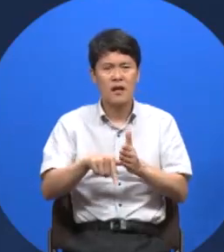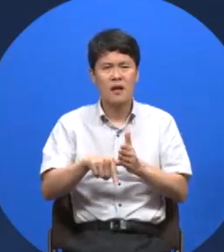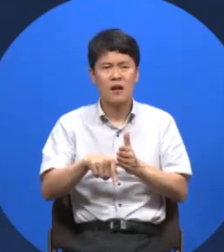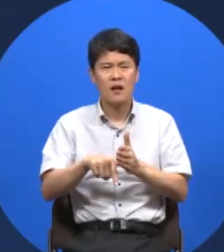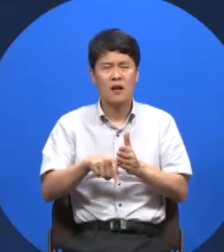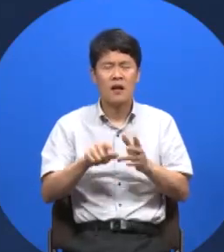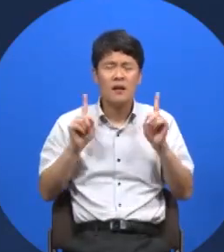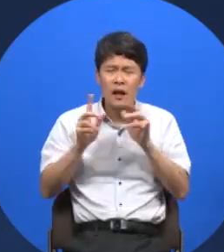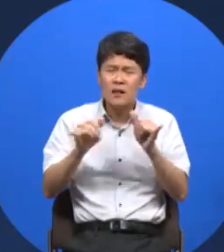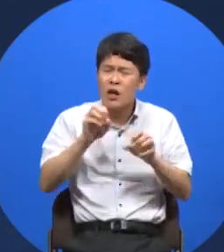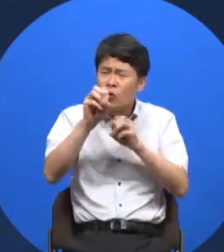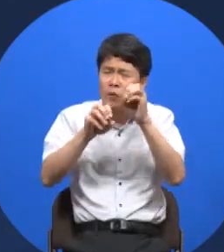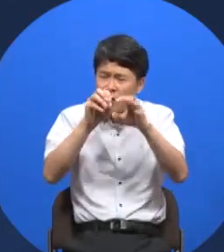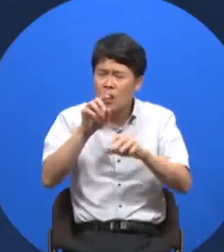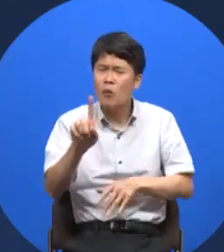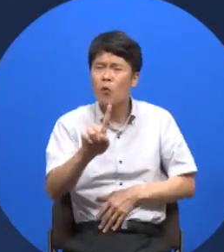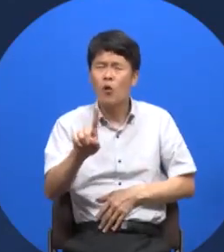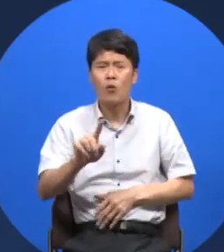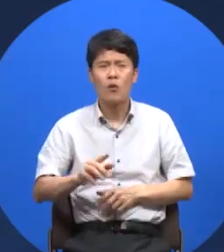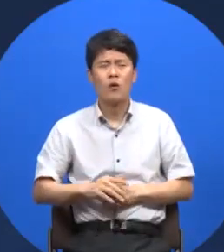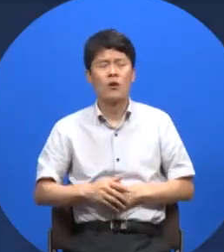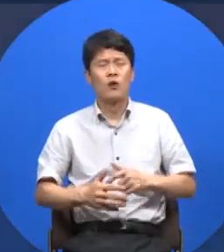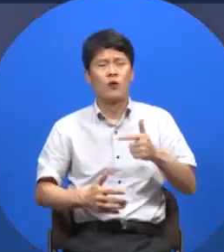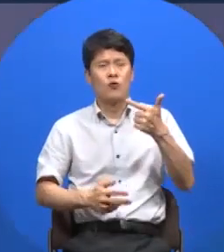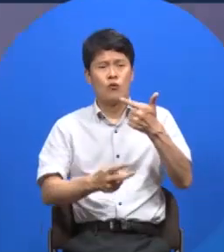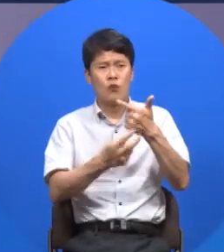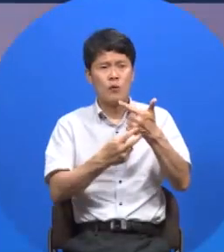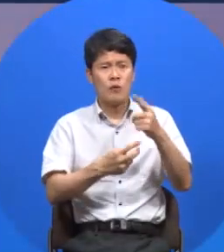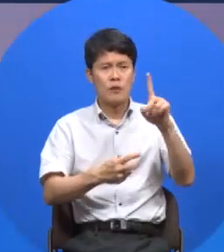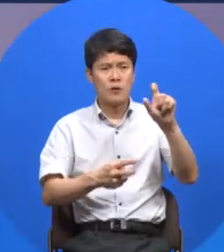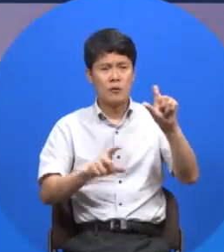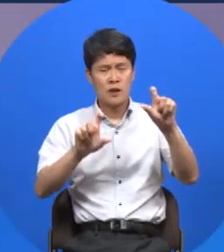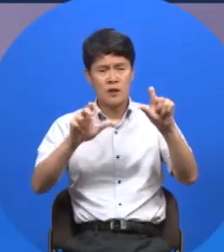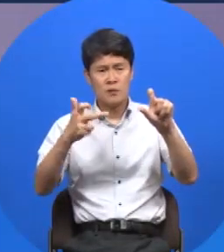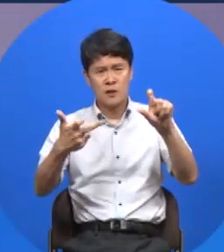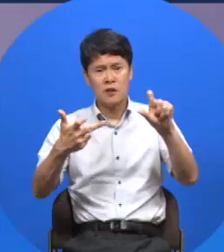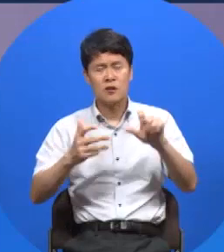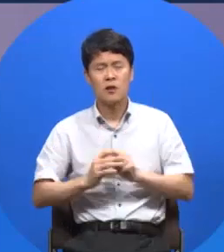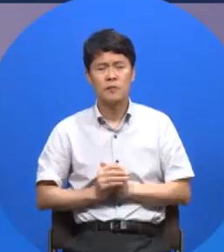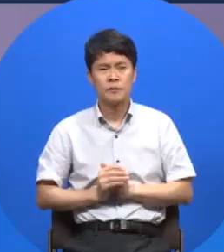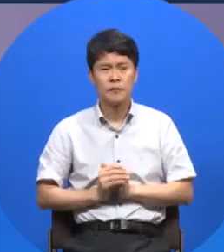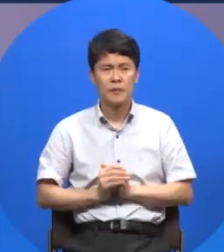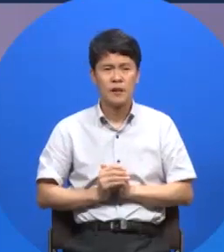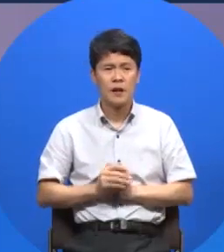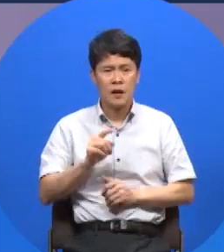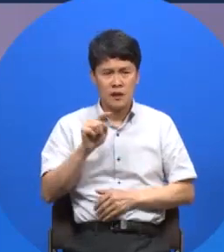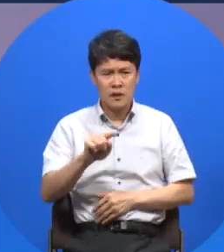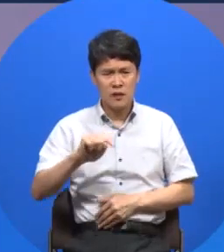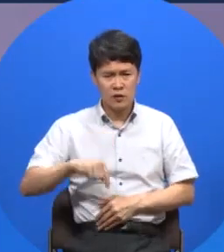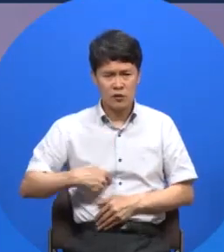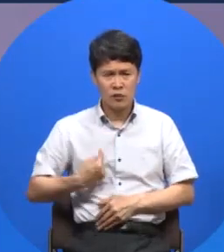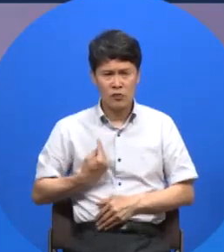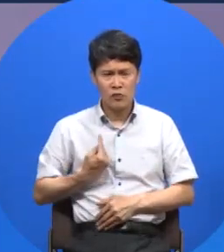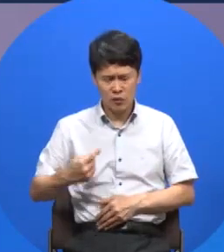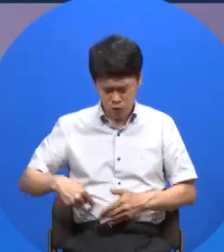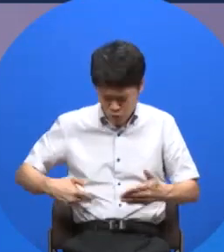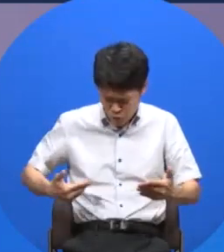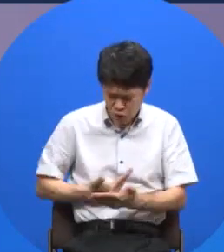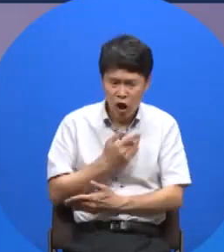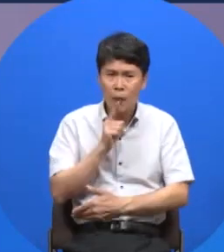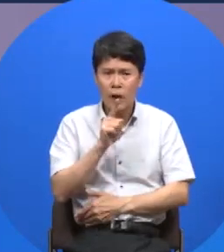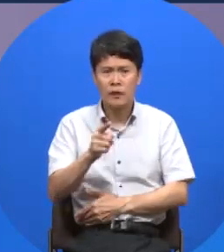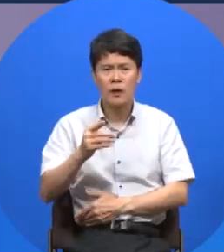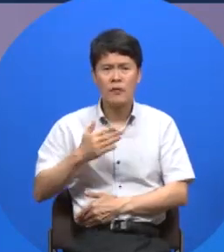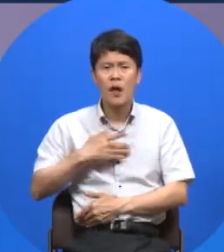이런 고백을 하지 않습니까? 누가복음 15장 17절에요. 같이 읽겠습니다. 시작. 이에 스스로 돌이켜